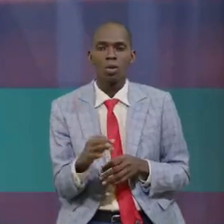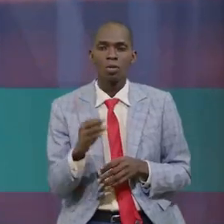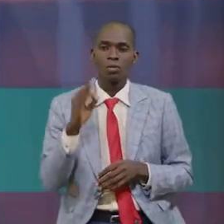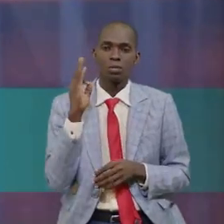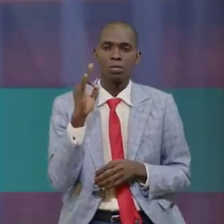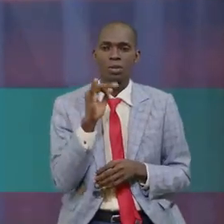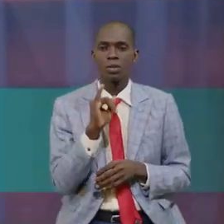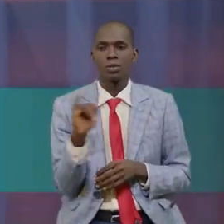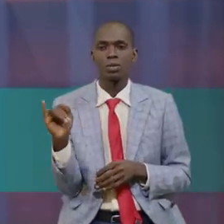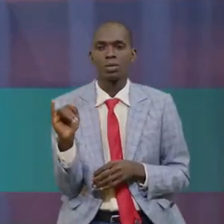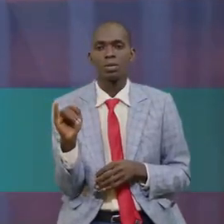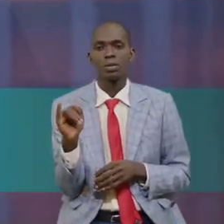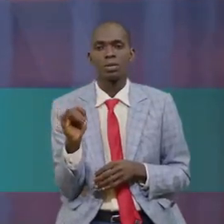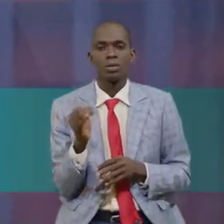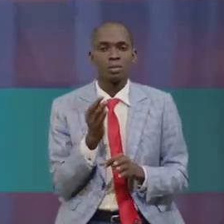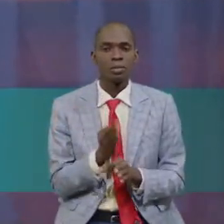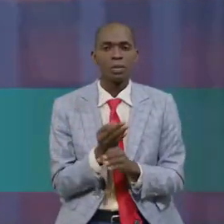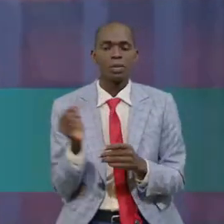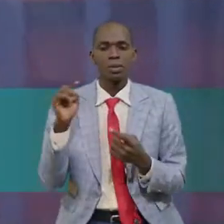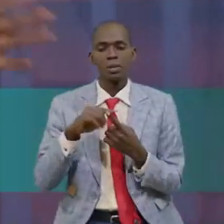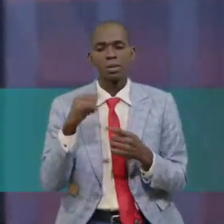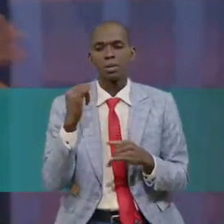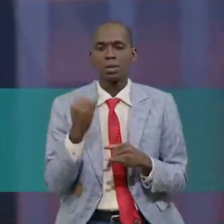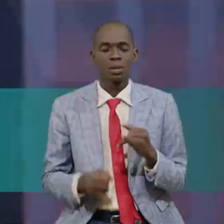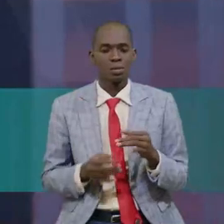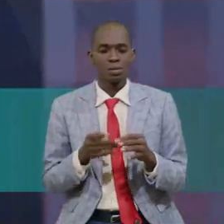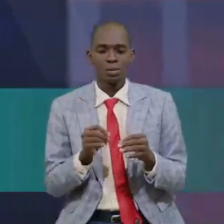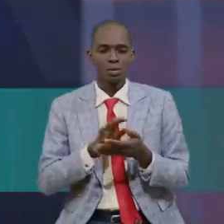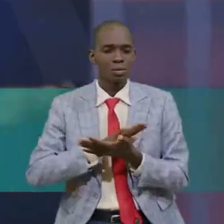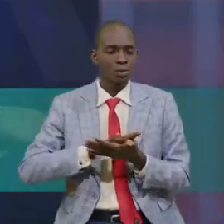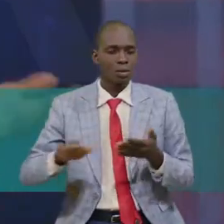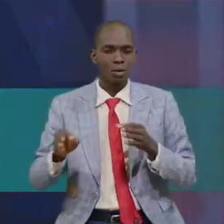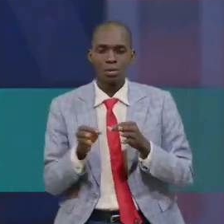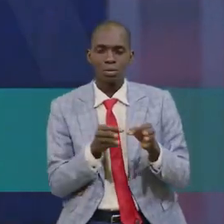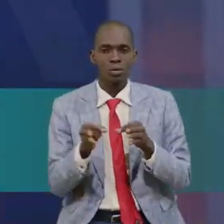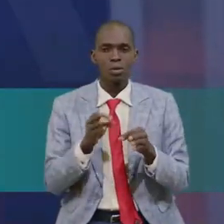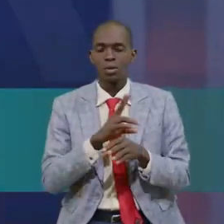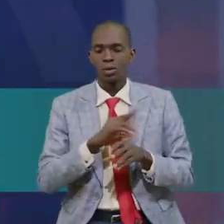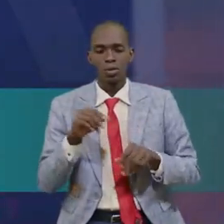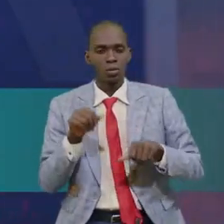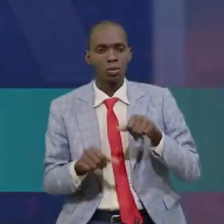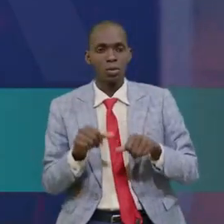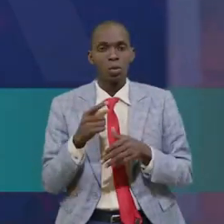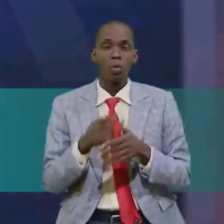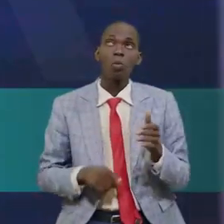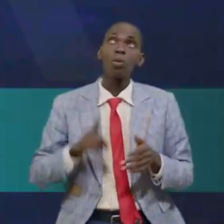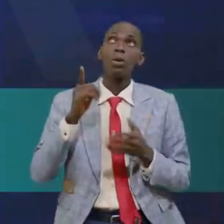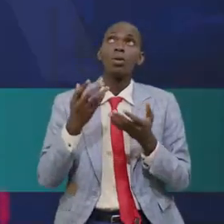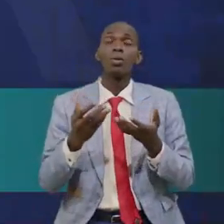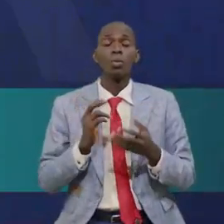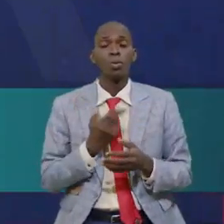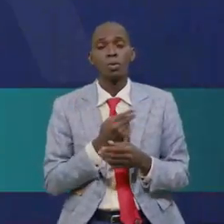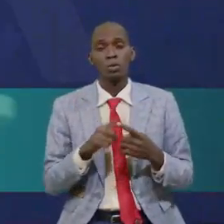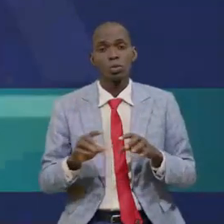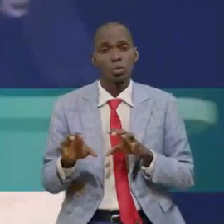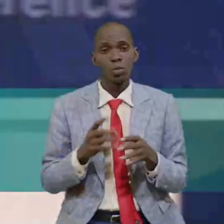de la foi jusqu'à la fin. Explicite, il n'y a aucune ombre de doute en cela. Ce qu'il veut que nous fassions, ce à quoi il